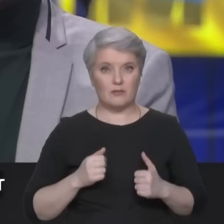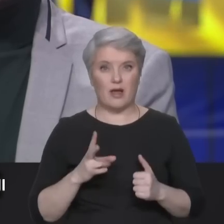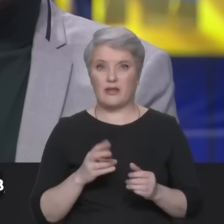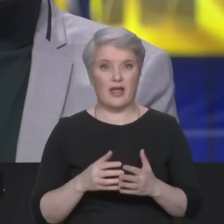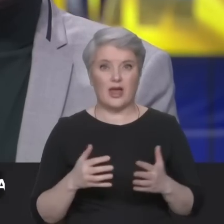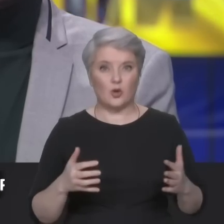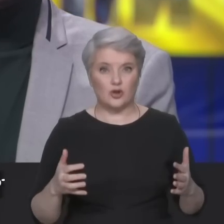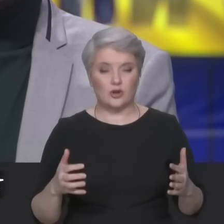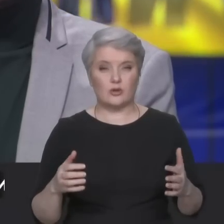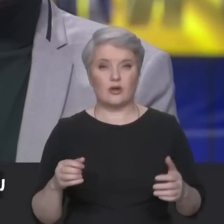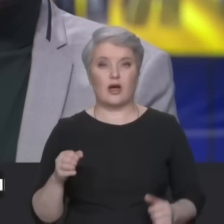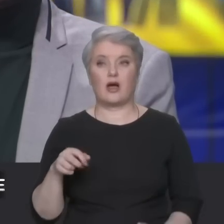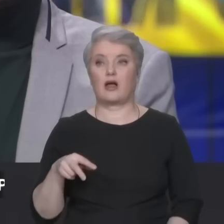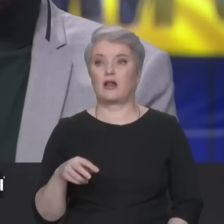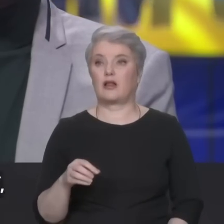але